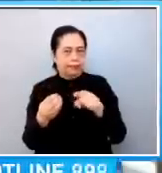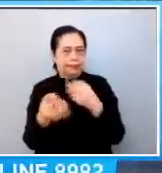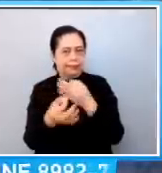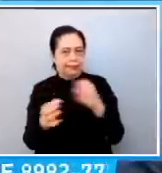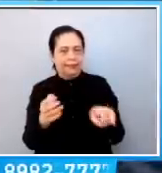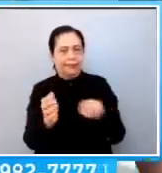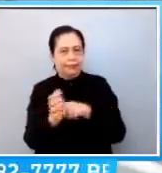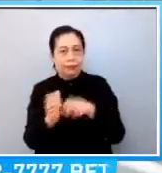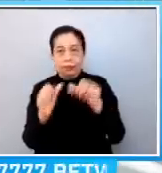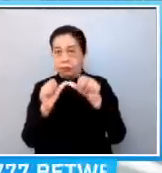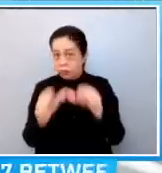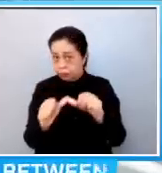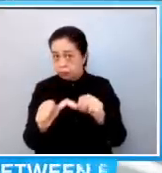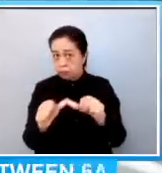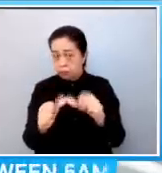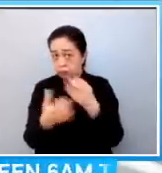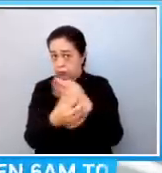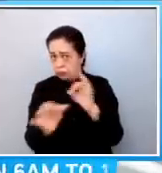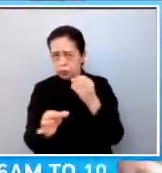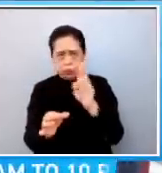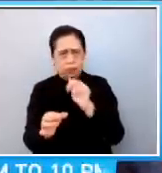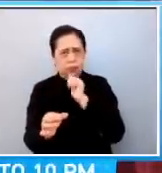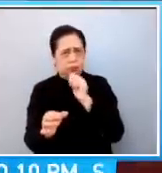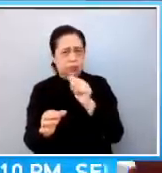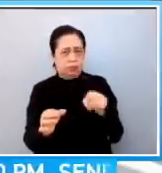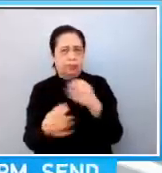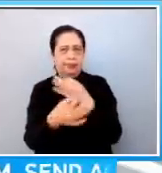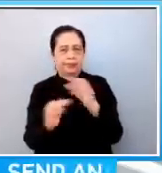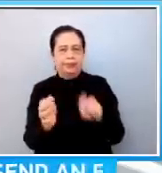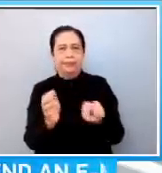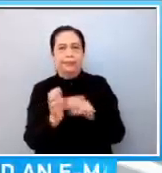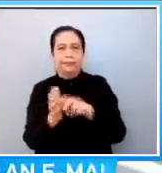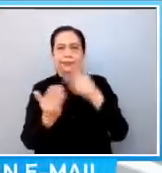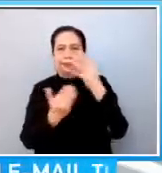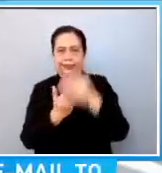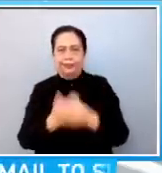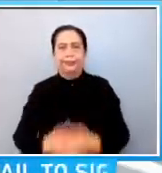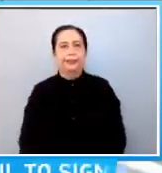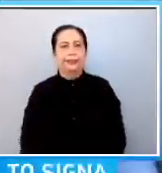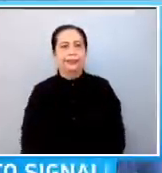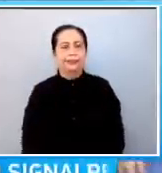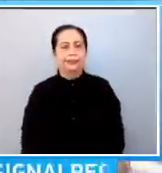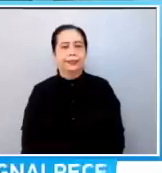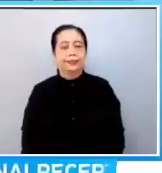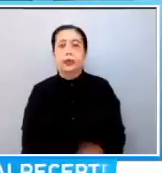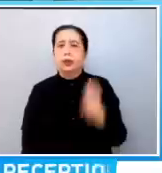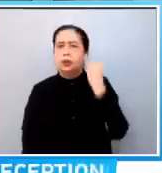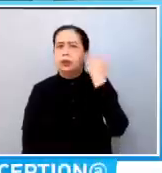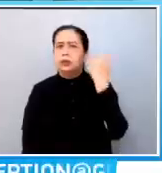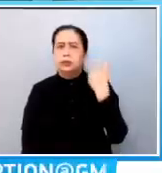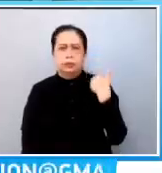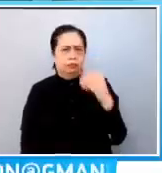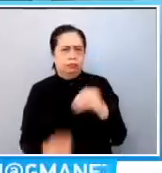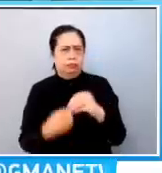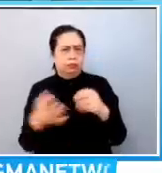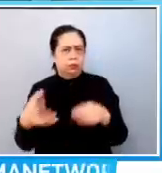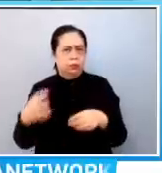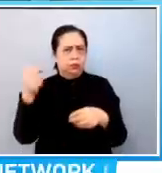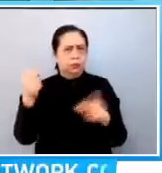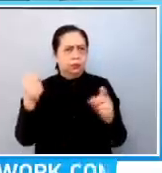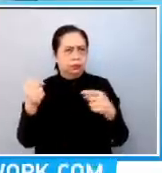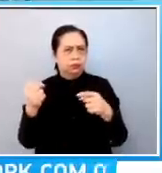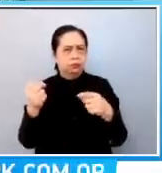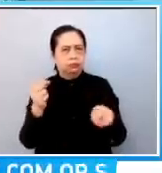pagpapatuloy o posibleng pagpapatuloy o hindi ng libreng sakay program. Connie, Raffy? Joseph, meron pa ba mga nakabinbin na fare hike